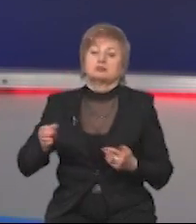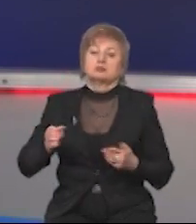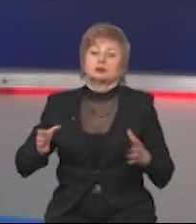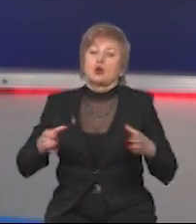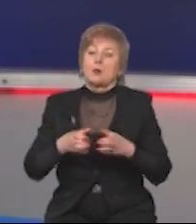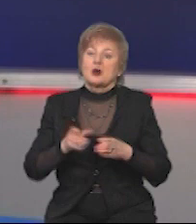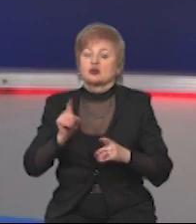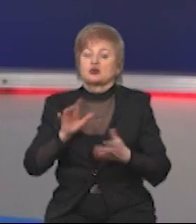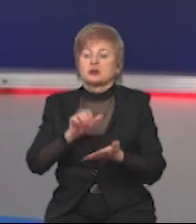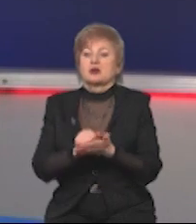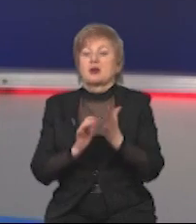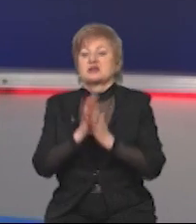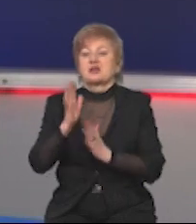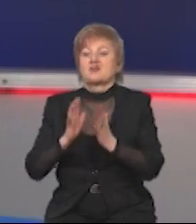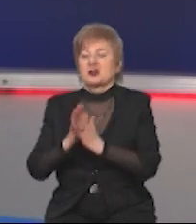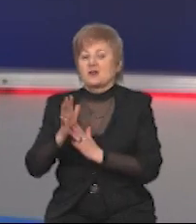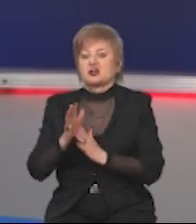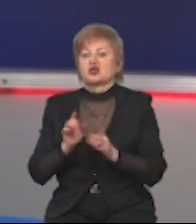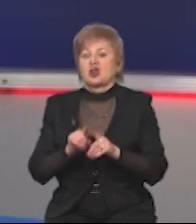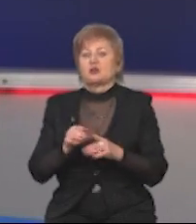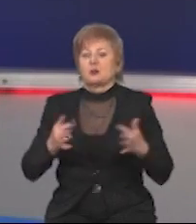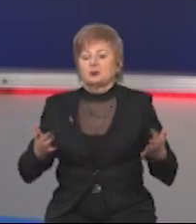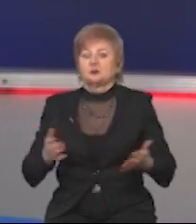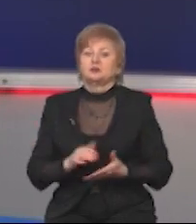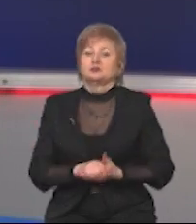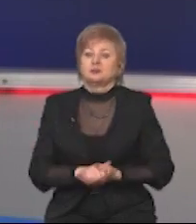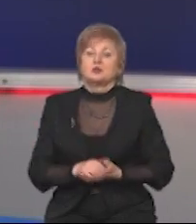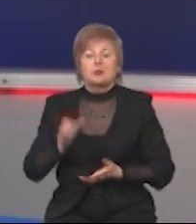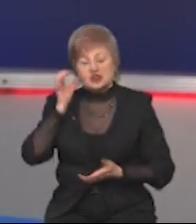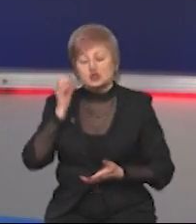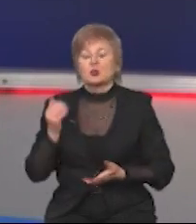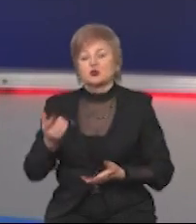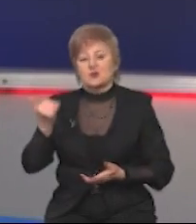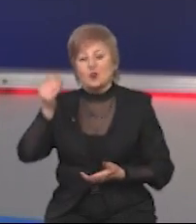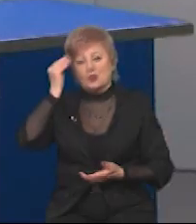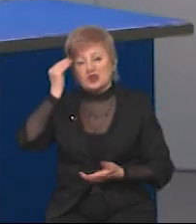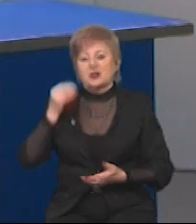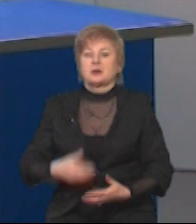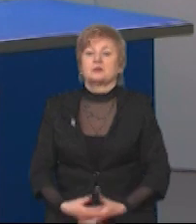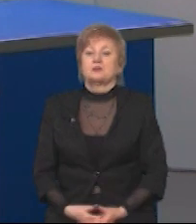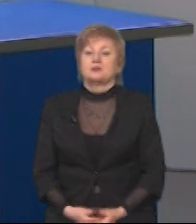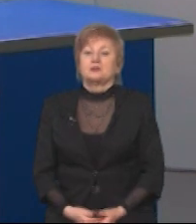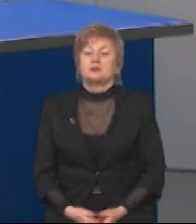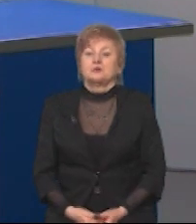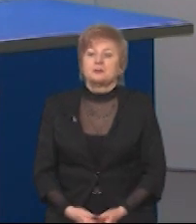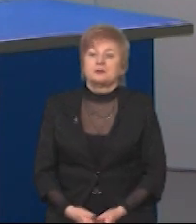займається вирощуванням овочів. Це Агрокоін. Давайте послухаємо його думку з приводу онлайн-платформ.